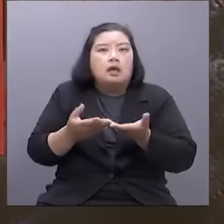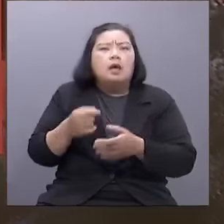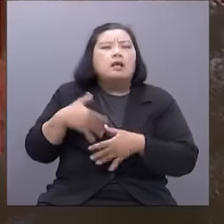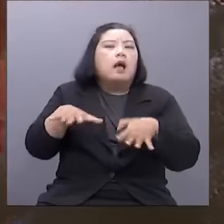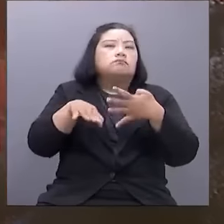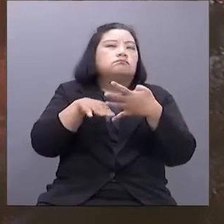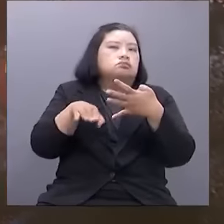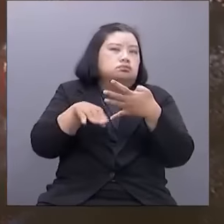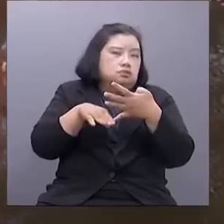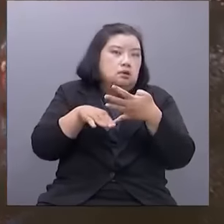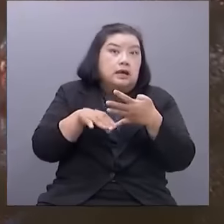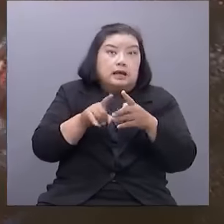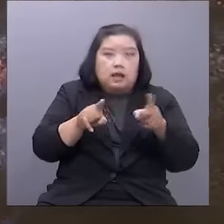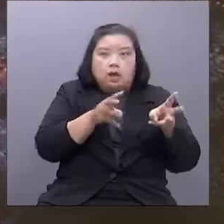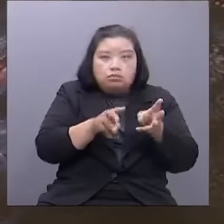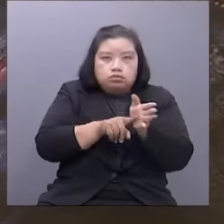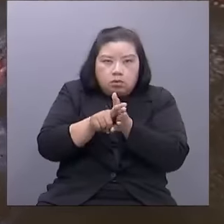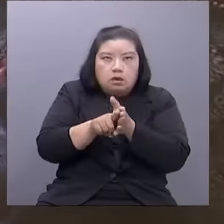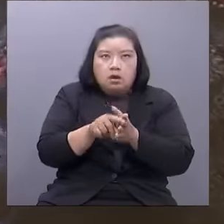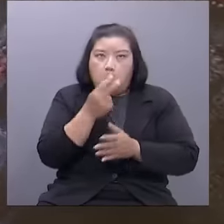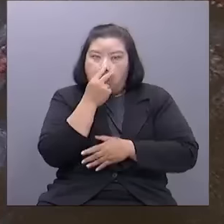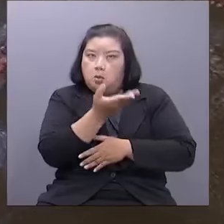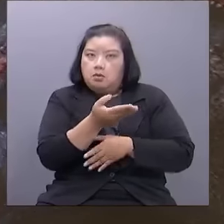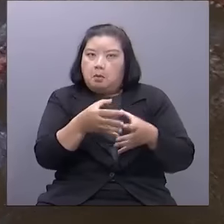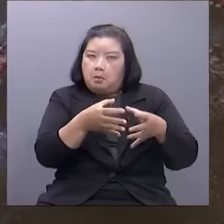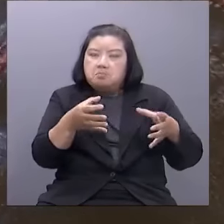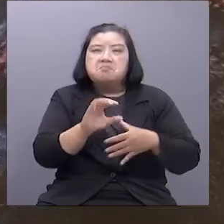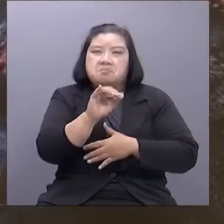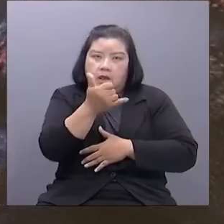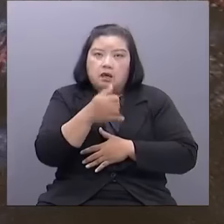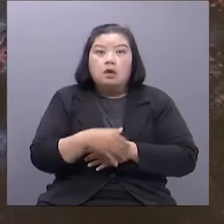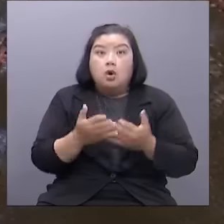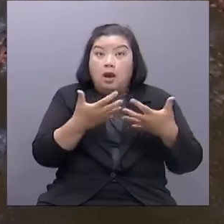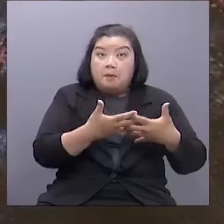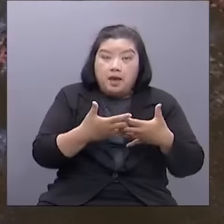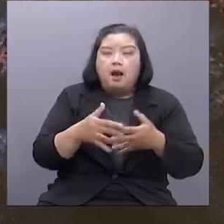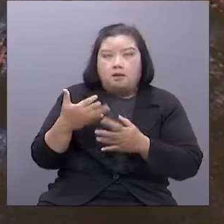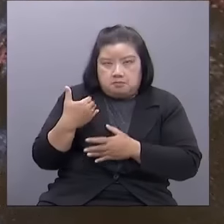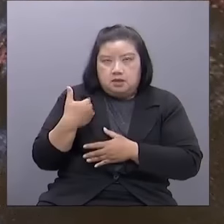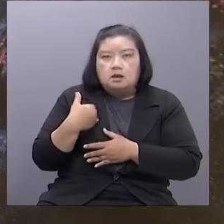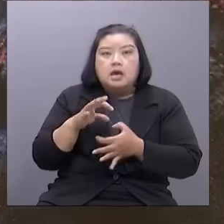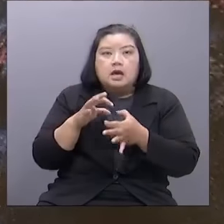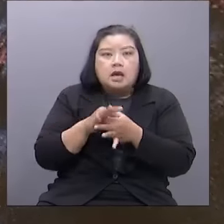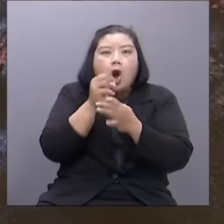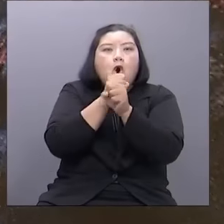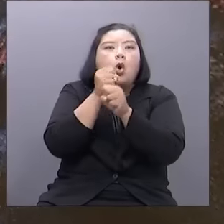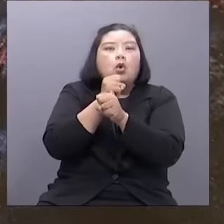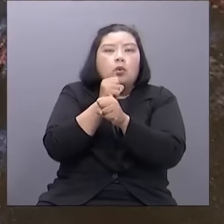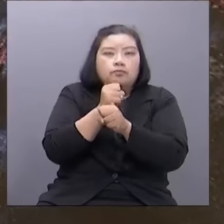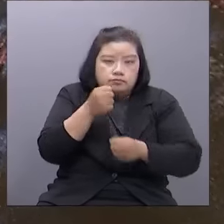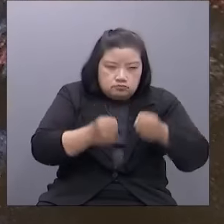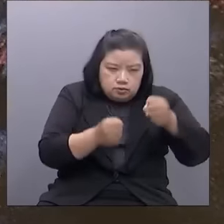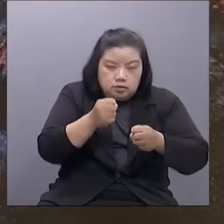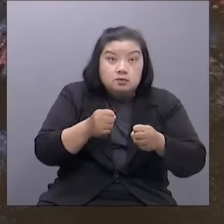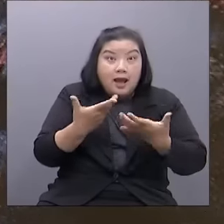การแพร่ระบาดจริงๆคุณผู้ชมอาจจะรุนแรงกว่าที่เราเห็นค่ะหลังจากสหรัฐเขาไปเก็บตัวอย่างนมพาสเจอร์ไรส์นะคะที่วางขายทั่วประเท